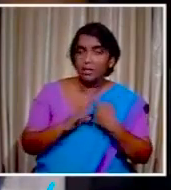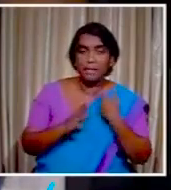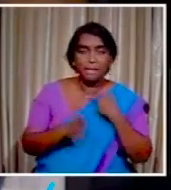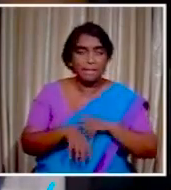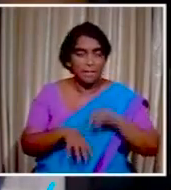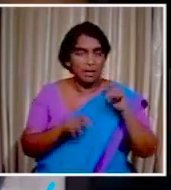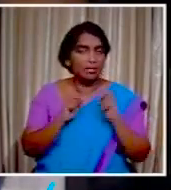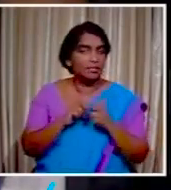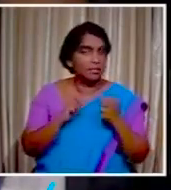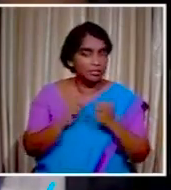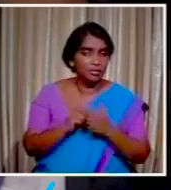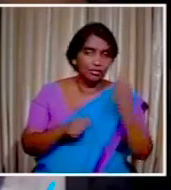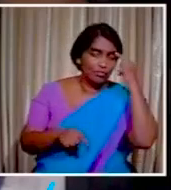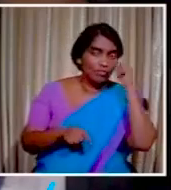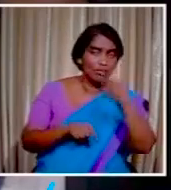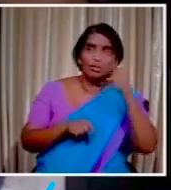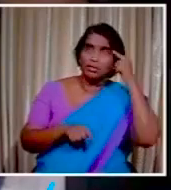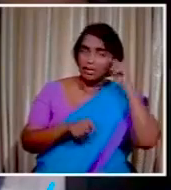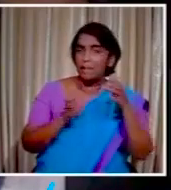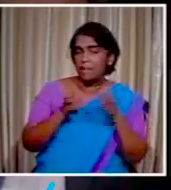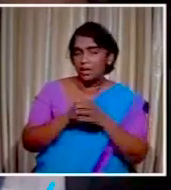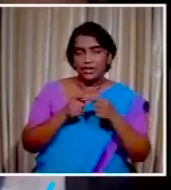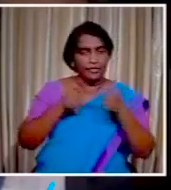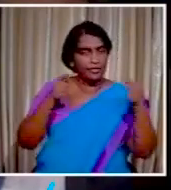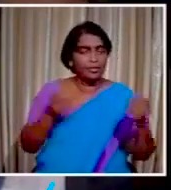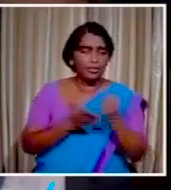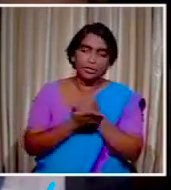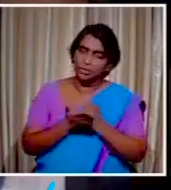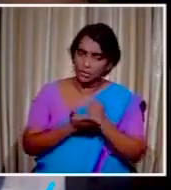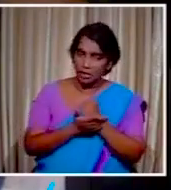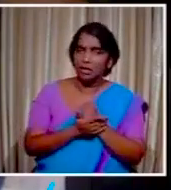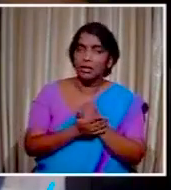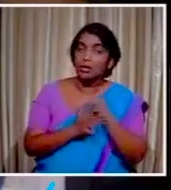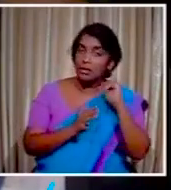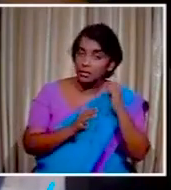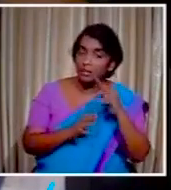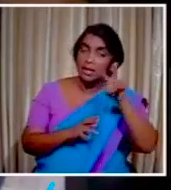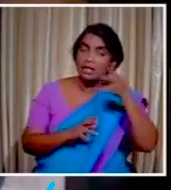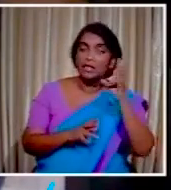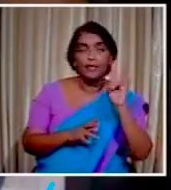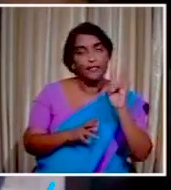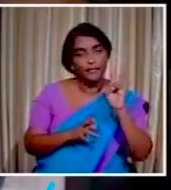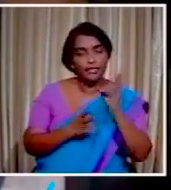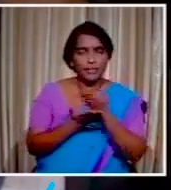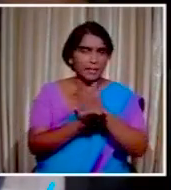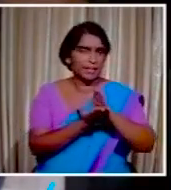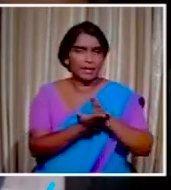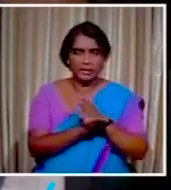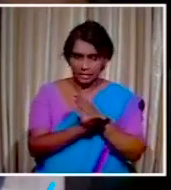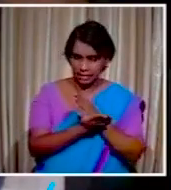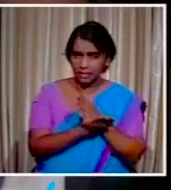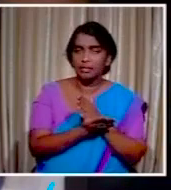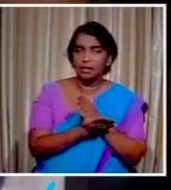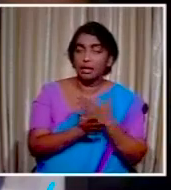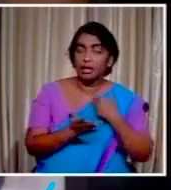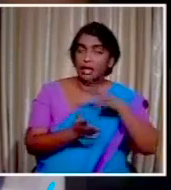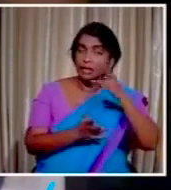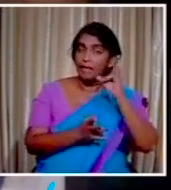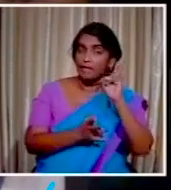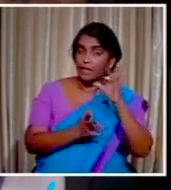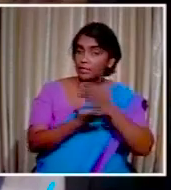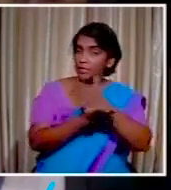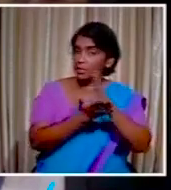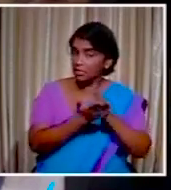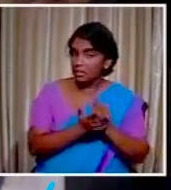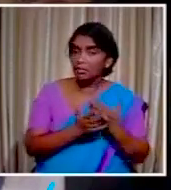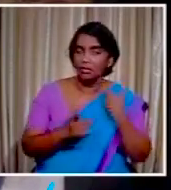අපිට ඇඟිල්ල දික් කරන්න පුළුවන් පක්ෂ විපක්ෂ සියලු දෙනාට. සමහරවල් අපි 225 බෙදිලා ඉන්නවා. අපි 225 බෙදිලා